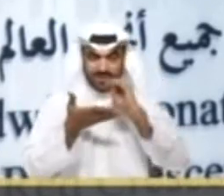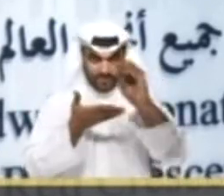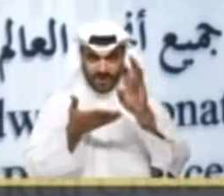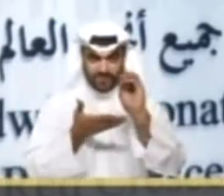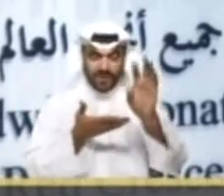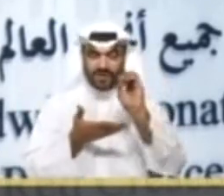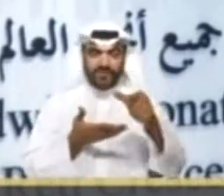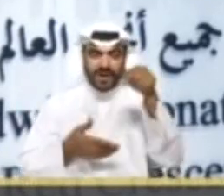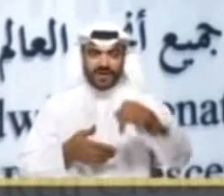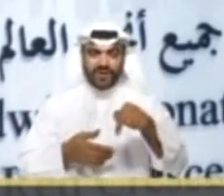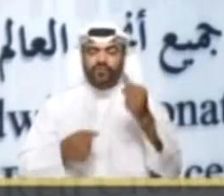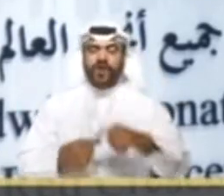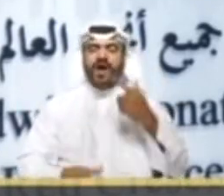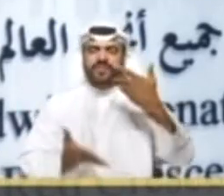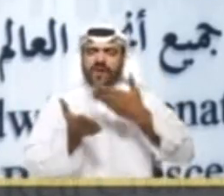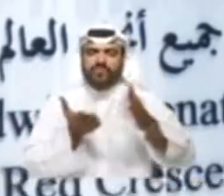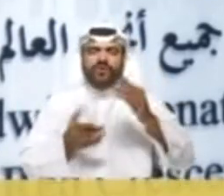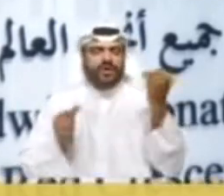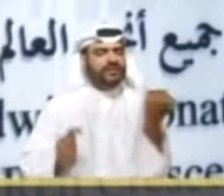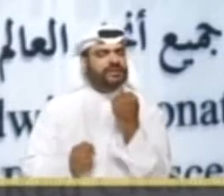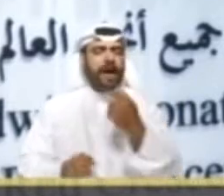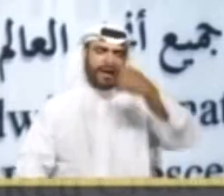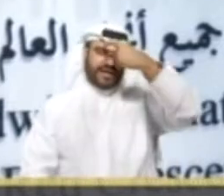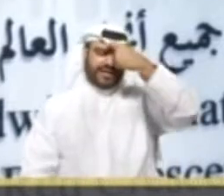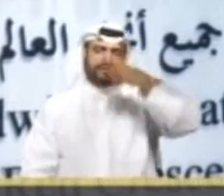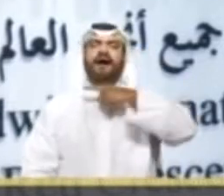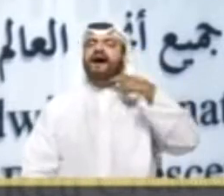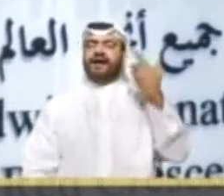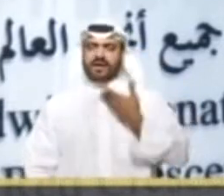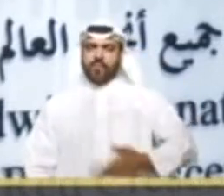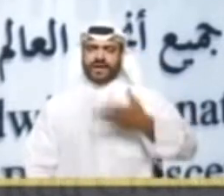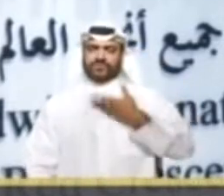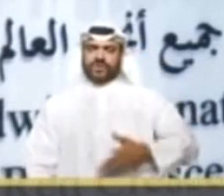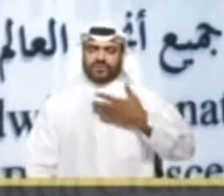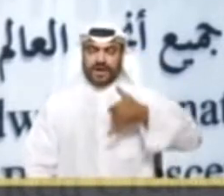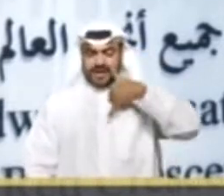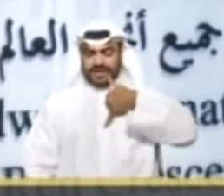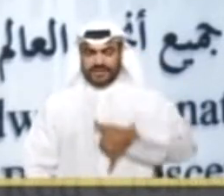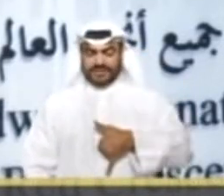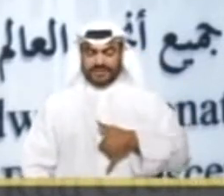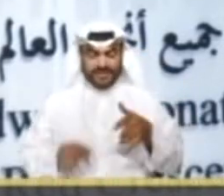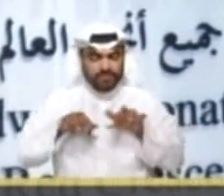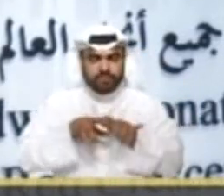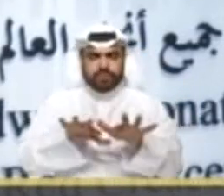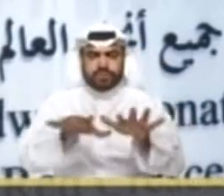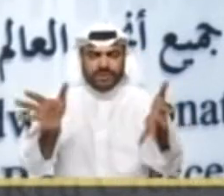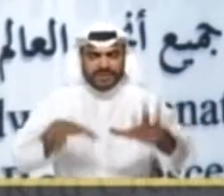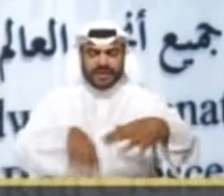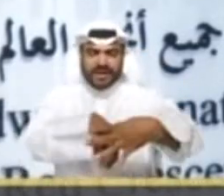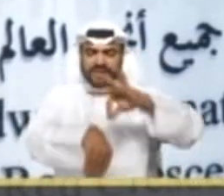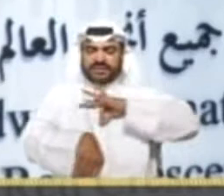حملة مكافحة الكوليرا لأنها منتشرة جدا في اليمن وتسارع يومي